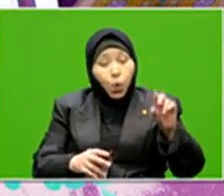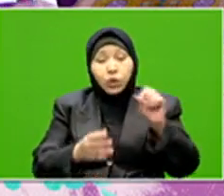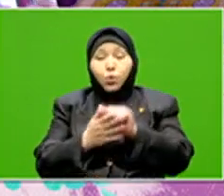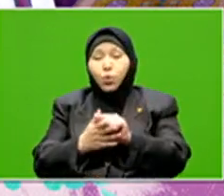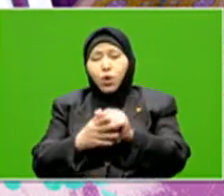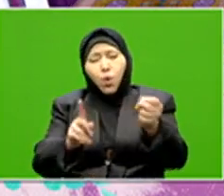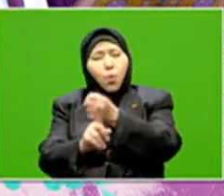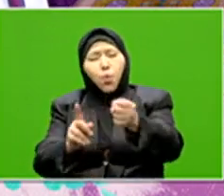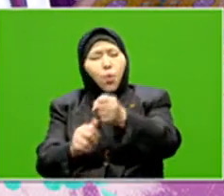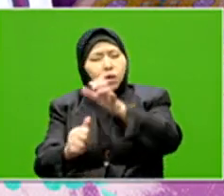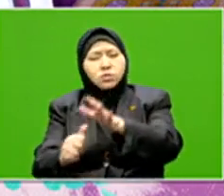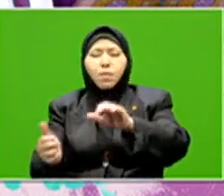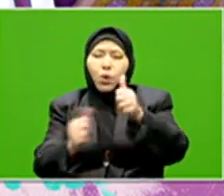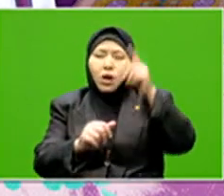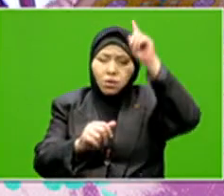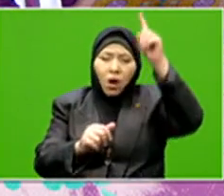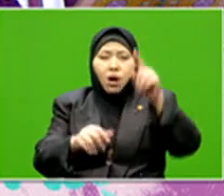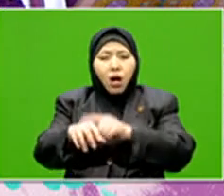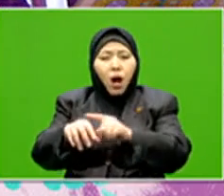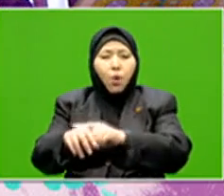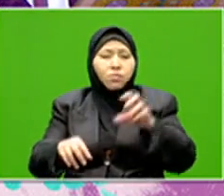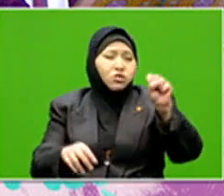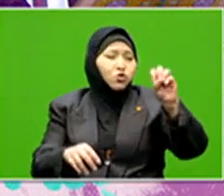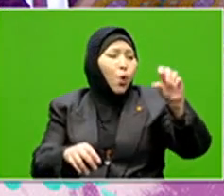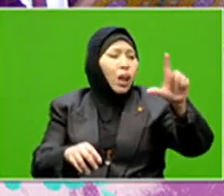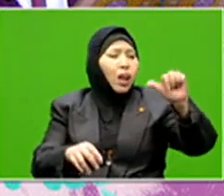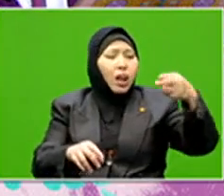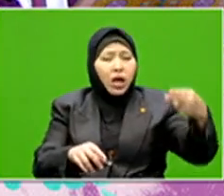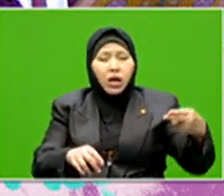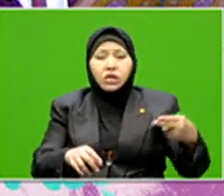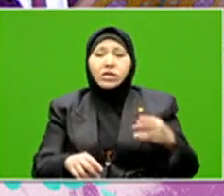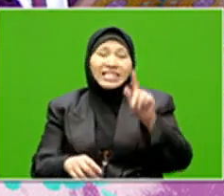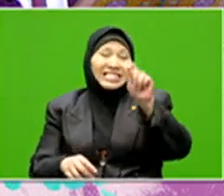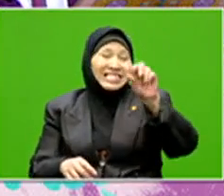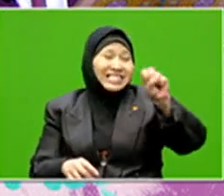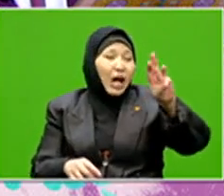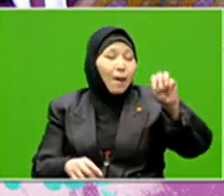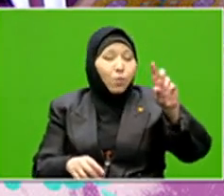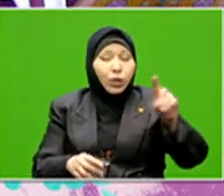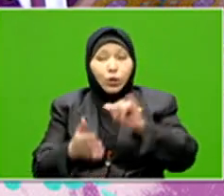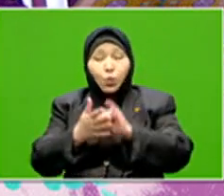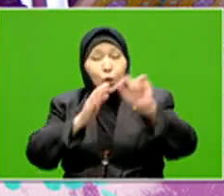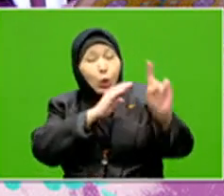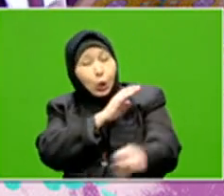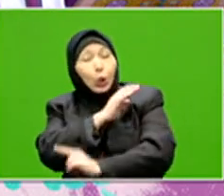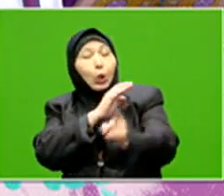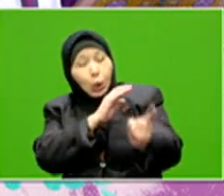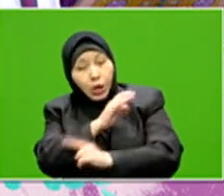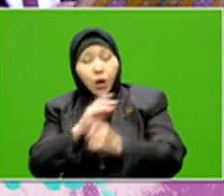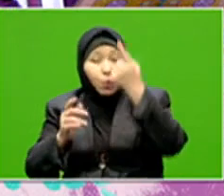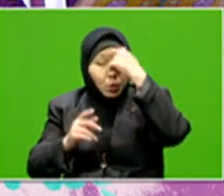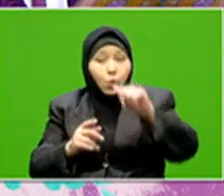kalau degil, kalau katakan kaum soleh Samud itu degil, kena denda ataupun diazab. Maka bagi